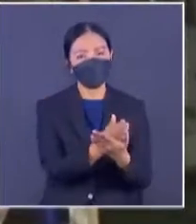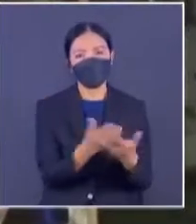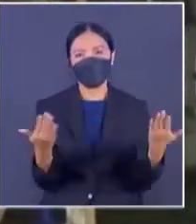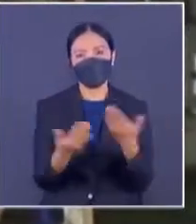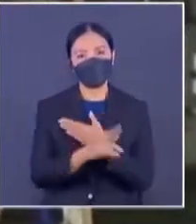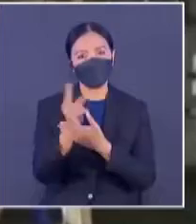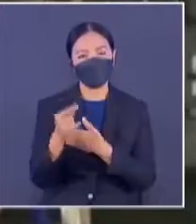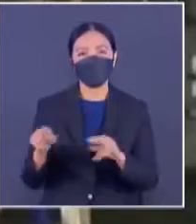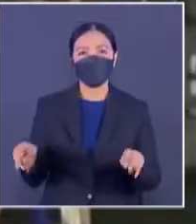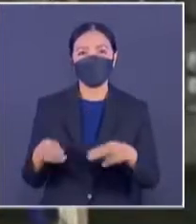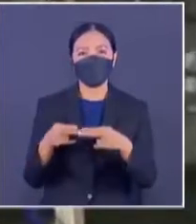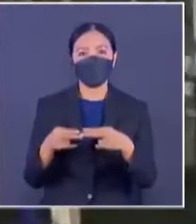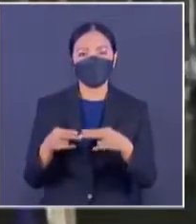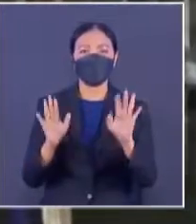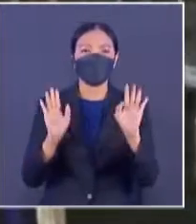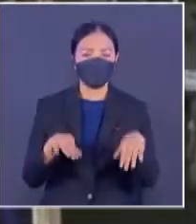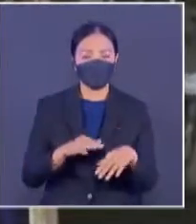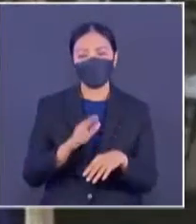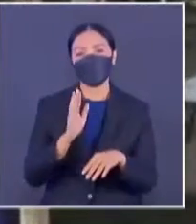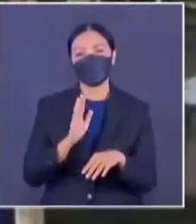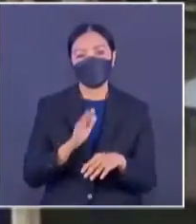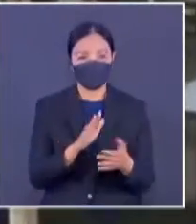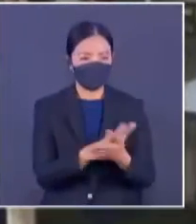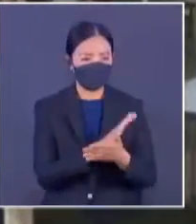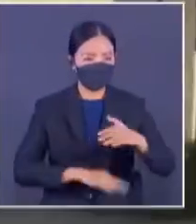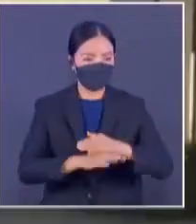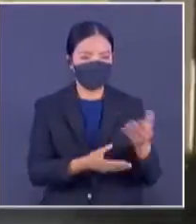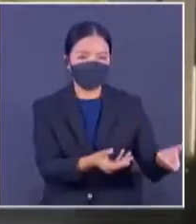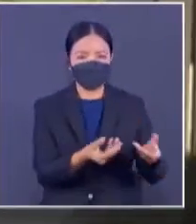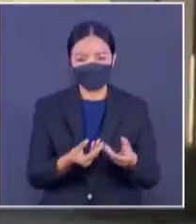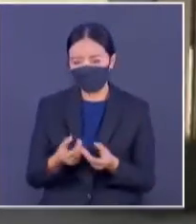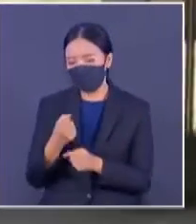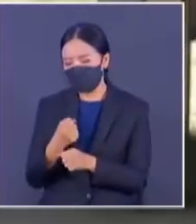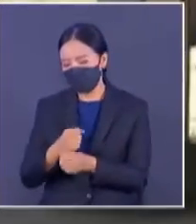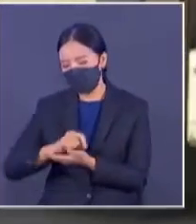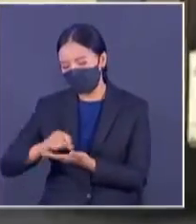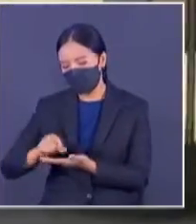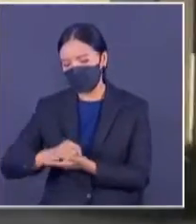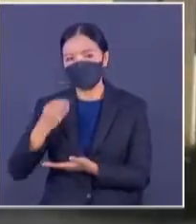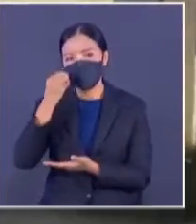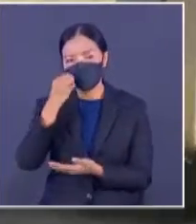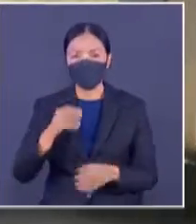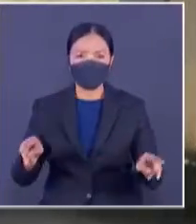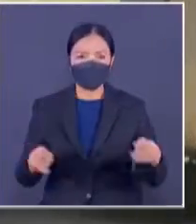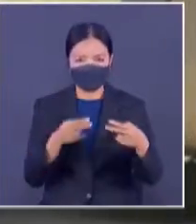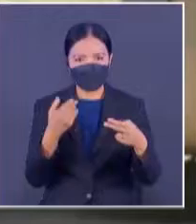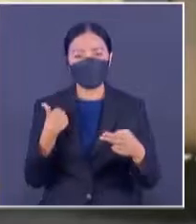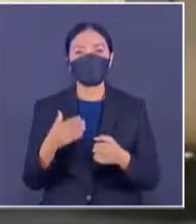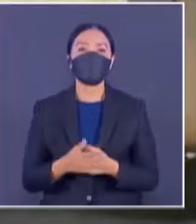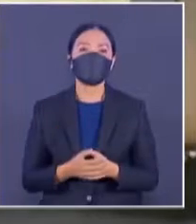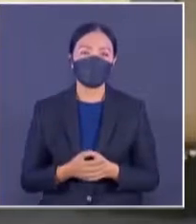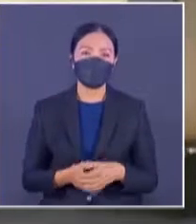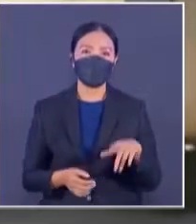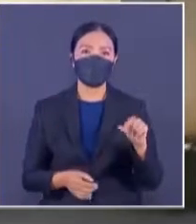สอนไปเป็นแบบออนแฮนด์ก็คือรับเอกสารกลับไปทำงานที่บ้านกลับไปเรียนที่บ้านหรือว่าออนแอร์นะครับตั้งแต่22